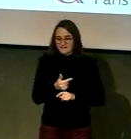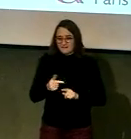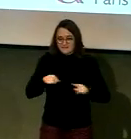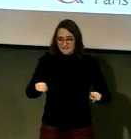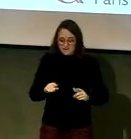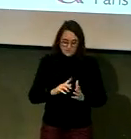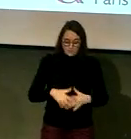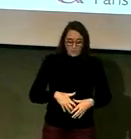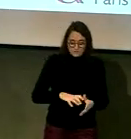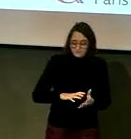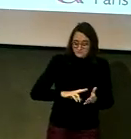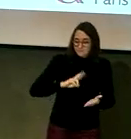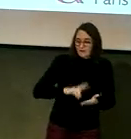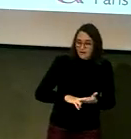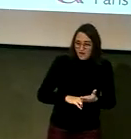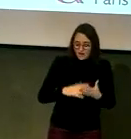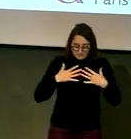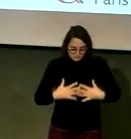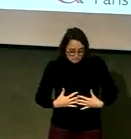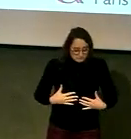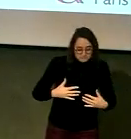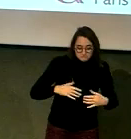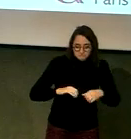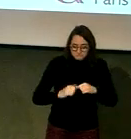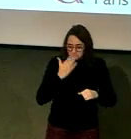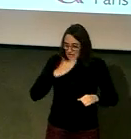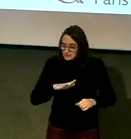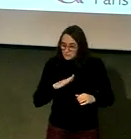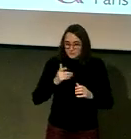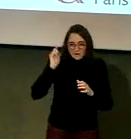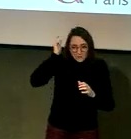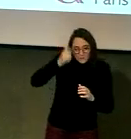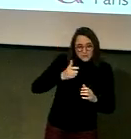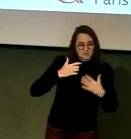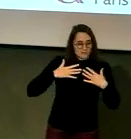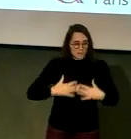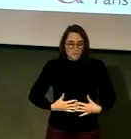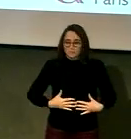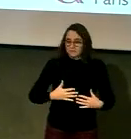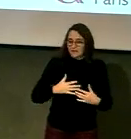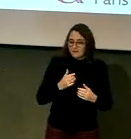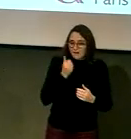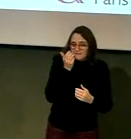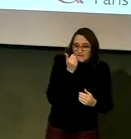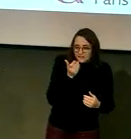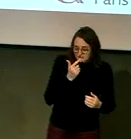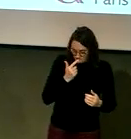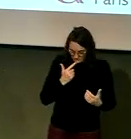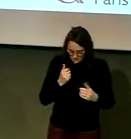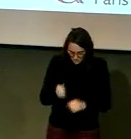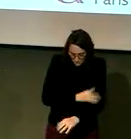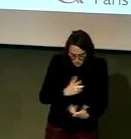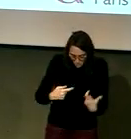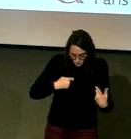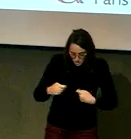Grossesse réelle, tout qui ça concerne les attitudes cognitives, comportementales et affectives, comment la femme elle gère les émotions,